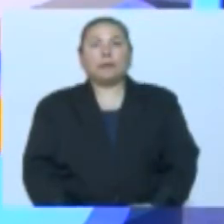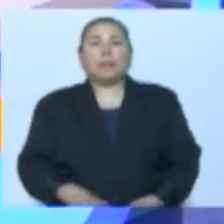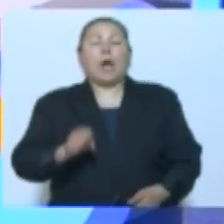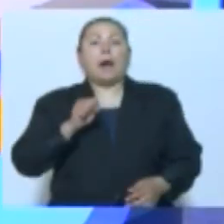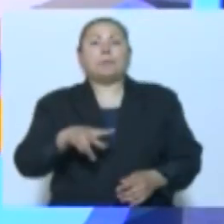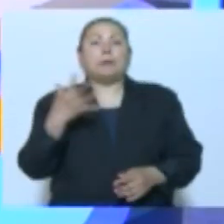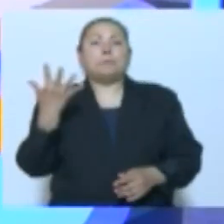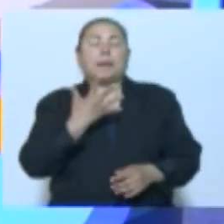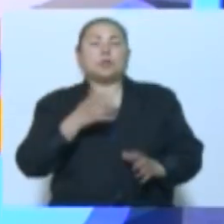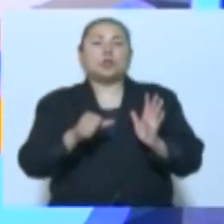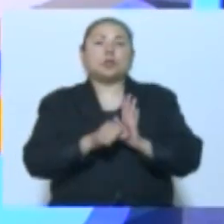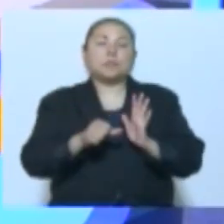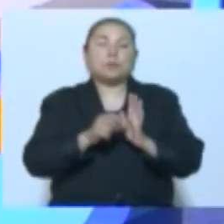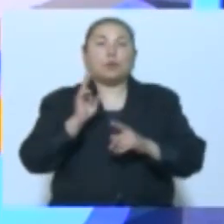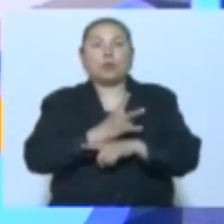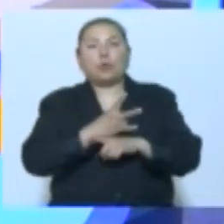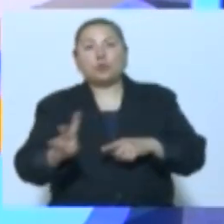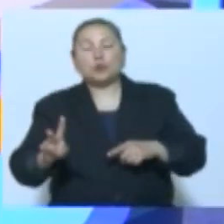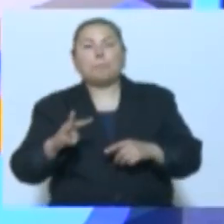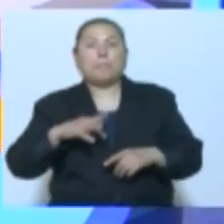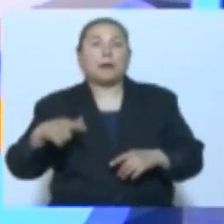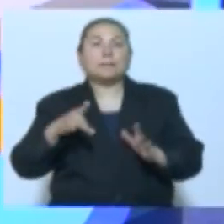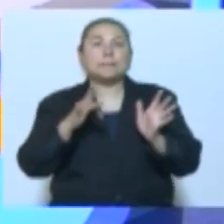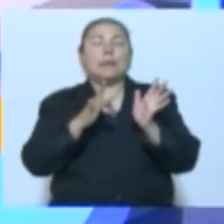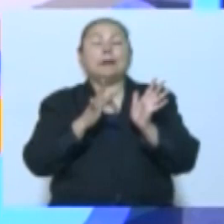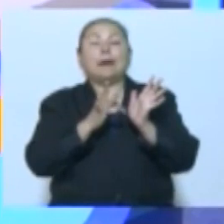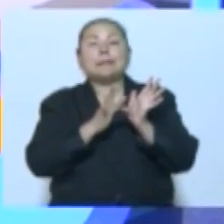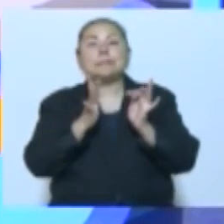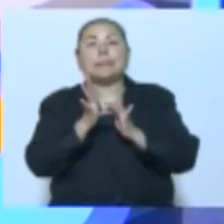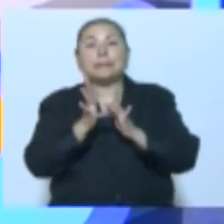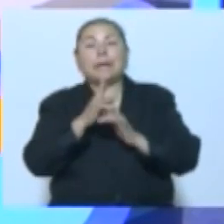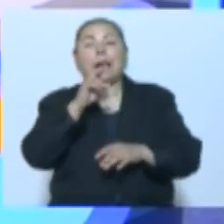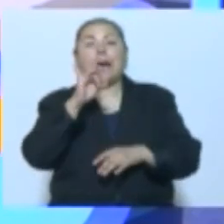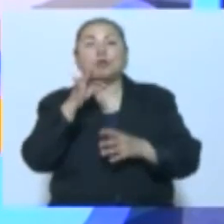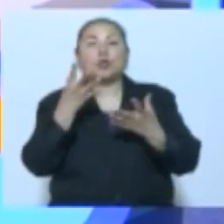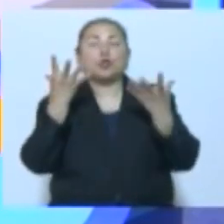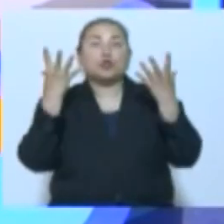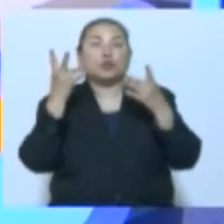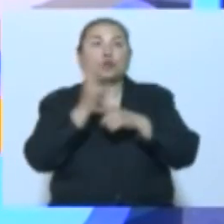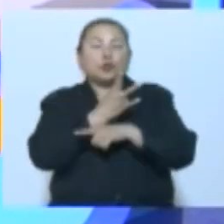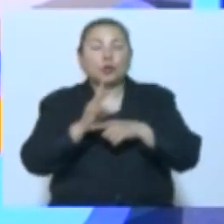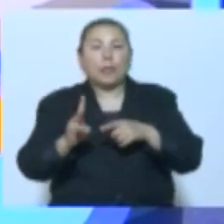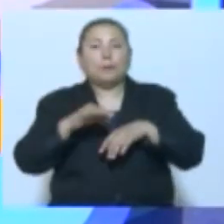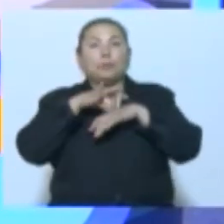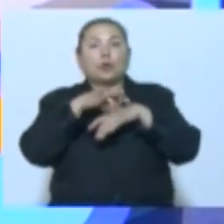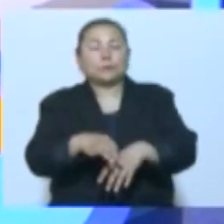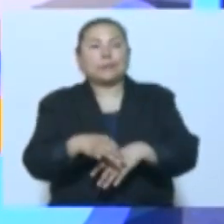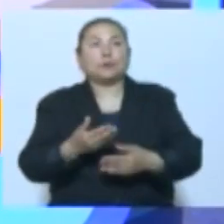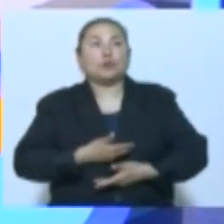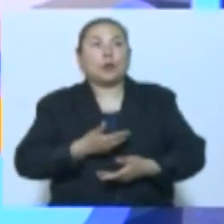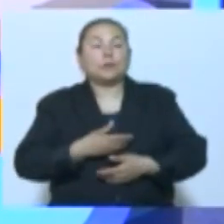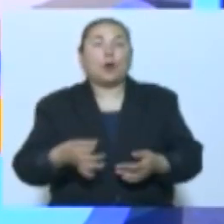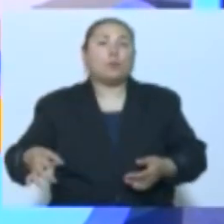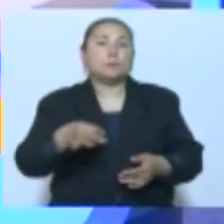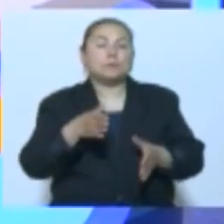Сәуірдің 5-нен 6-сына қараған түні маңғыстаулықтар қасиетті қадір түнін қарсы алды. Рамазан айының ең ұлық түнін күту үшін тұрғындар